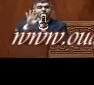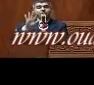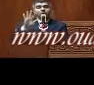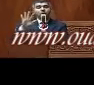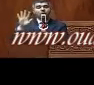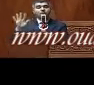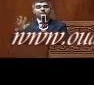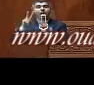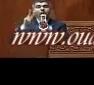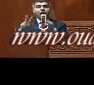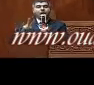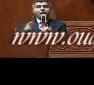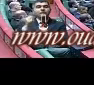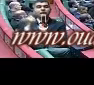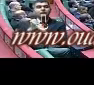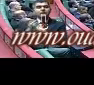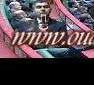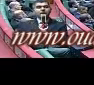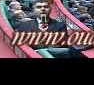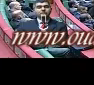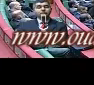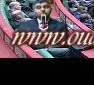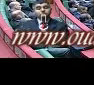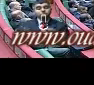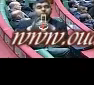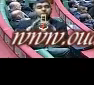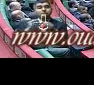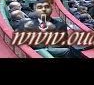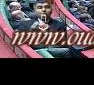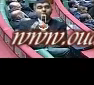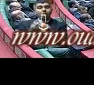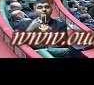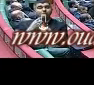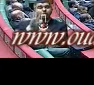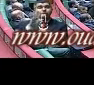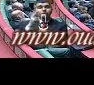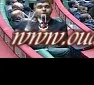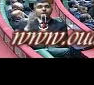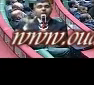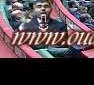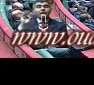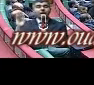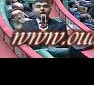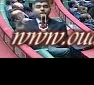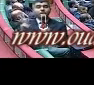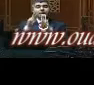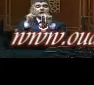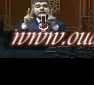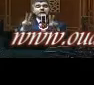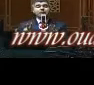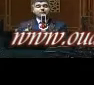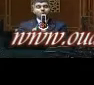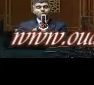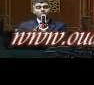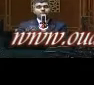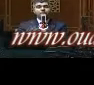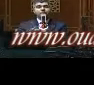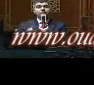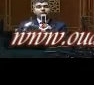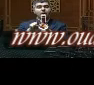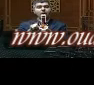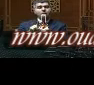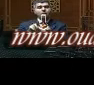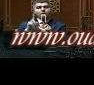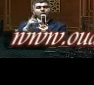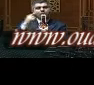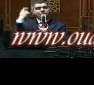455,000 باحث عن الشغل، وإدماج 120,000 من حاملي الشهادة في سوق الشغل، ومواكبة 10,000 حامل مشروع في إطار